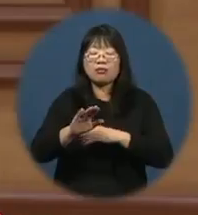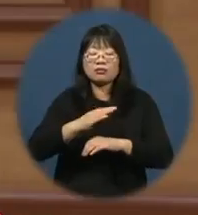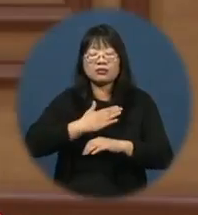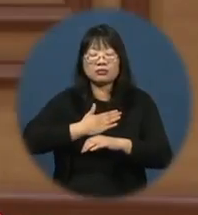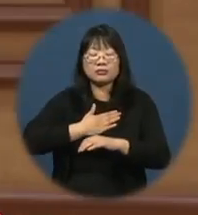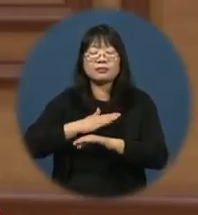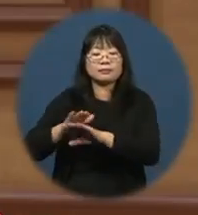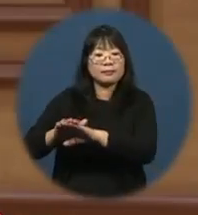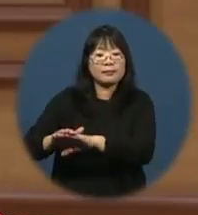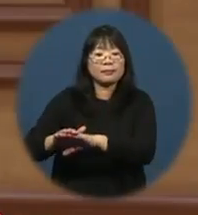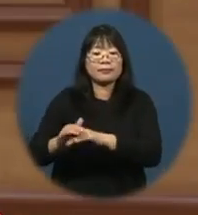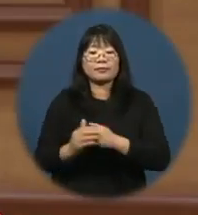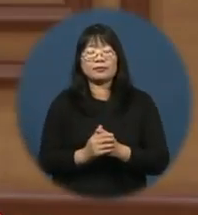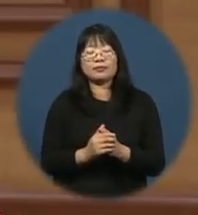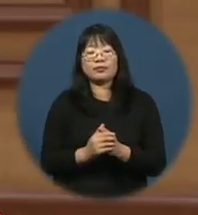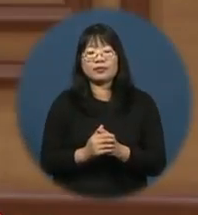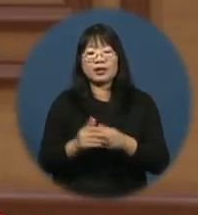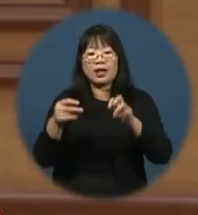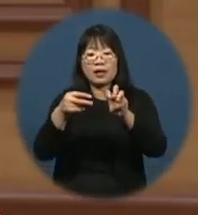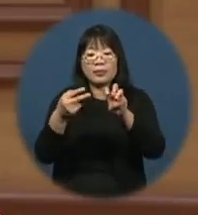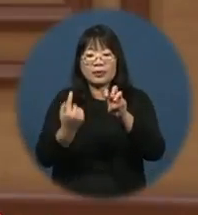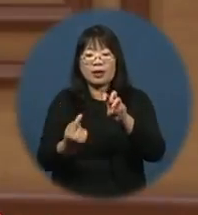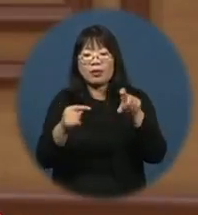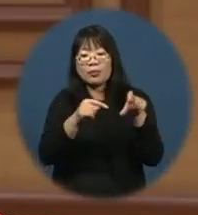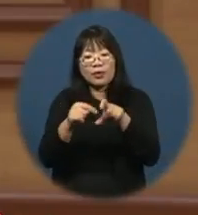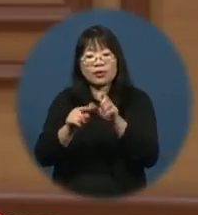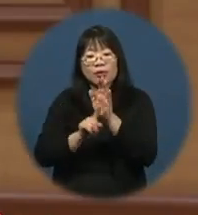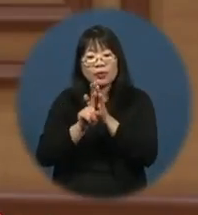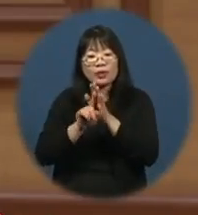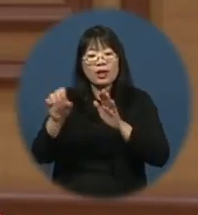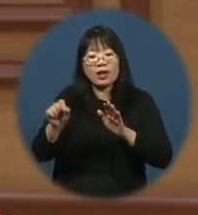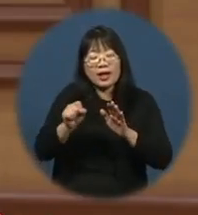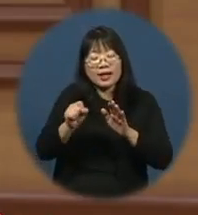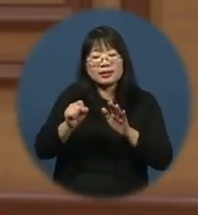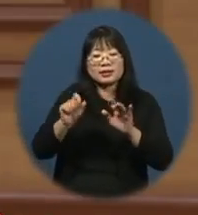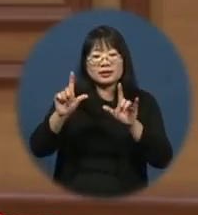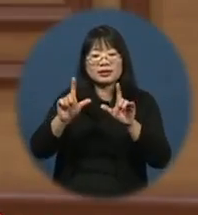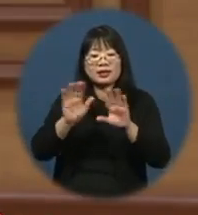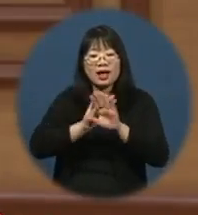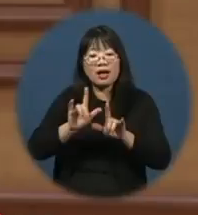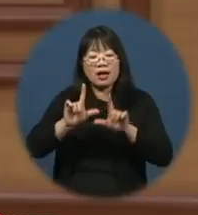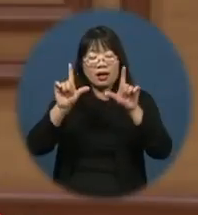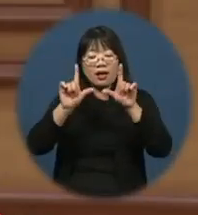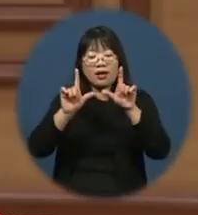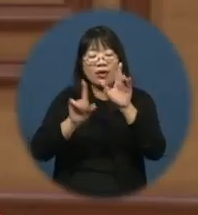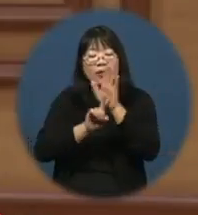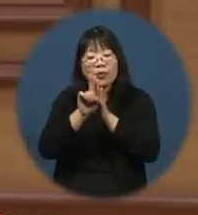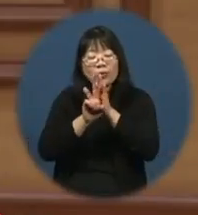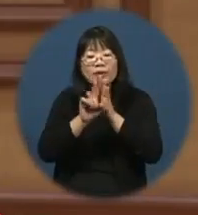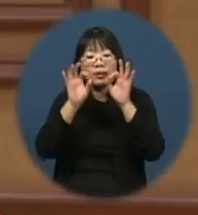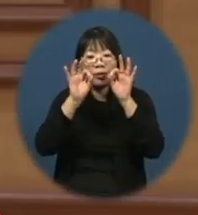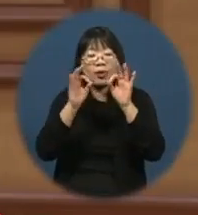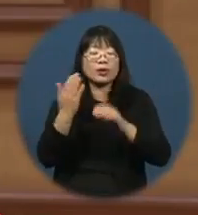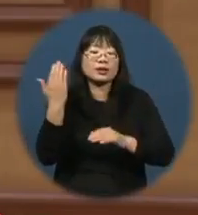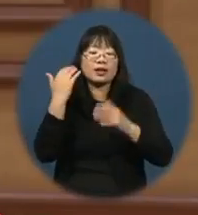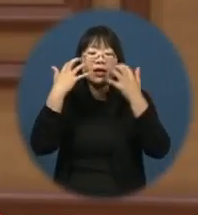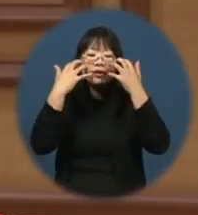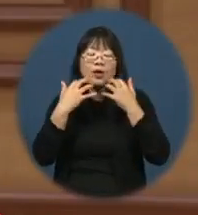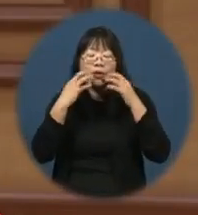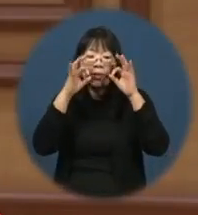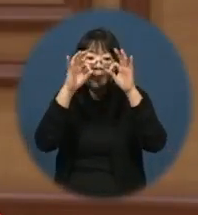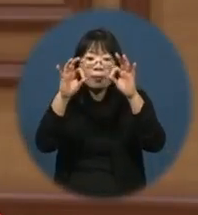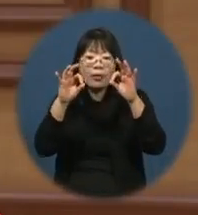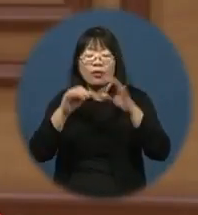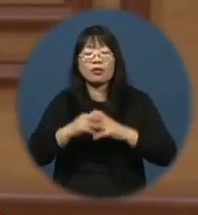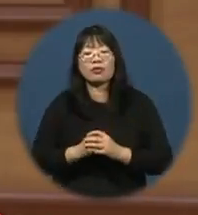하면은 그 30도의 평균 온도를 갖는 일교차는 제가 지난 여름에